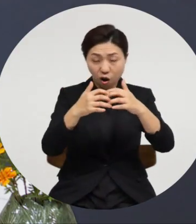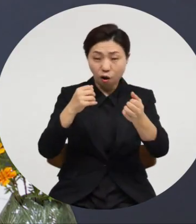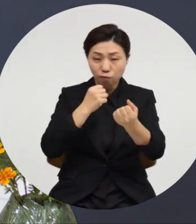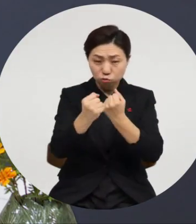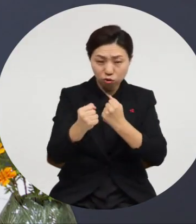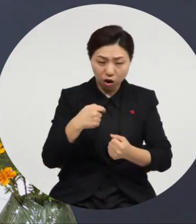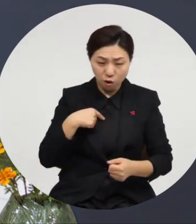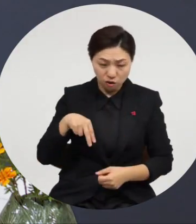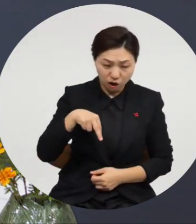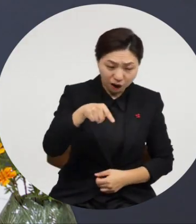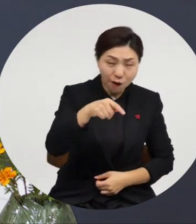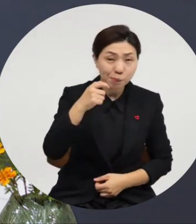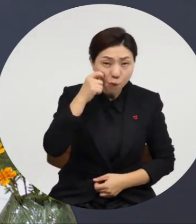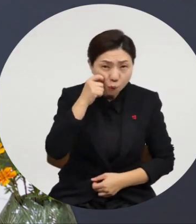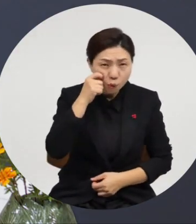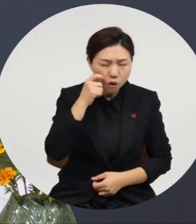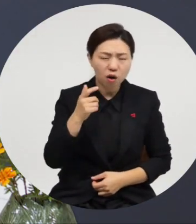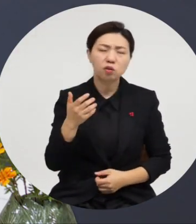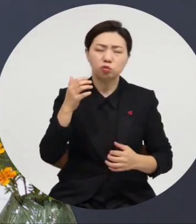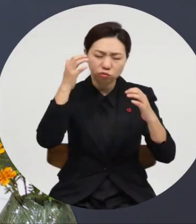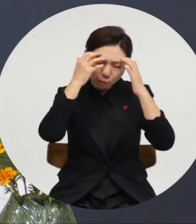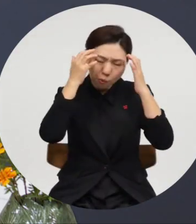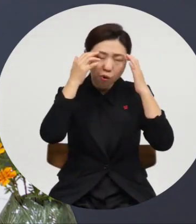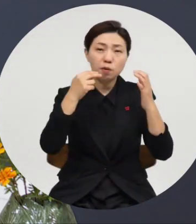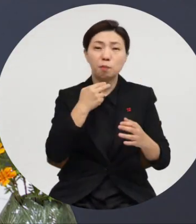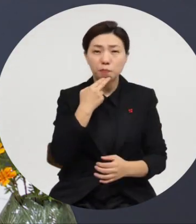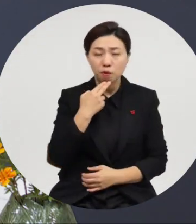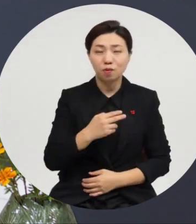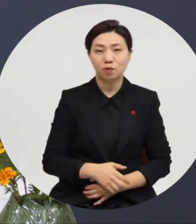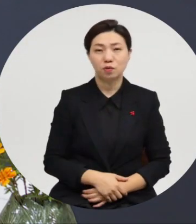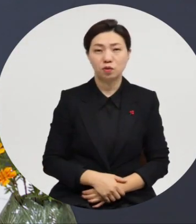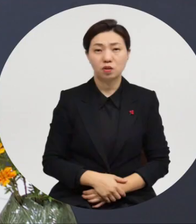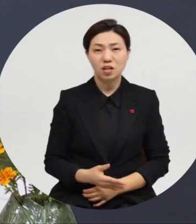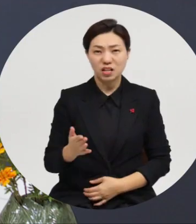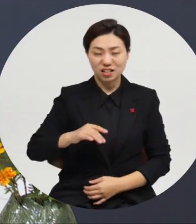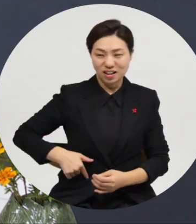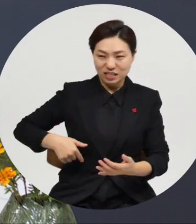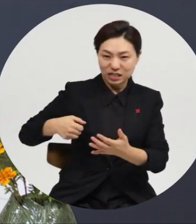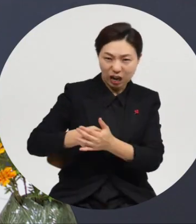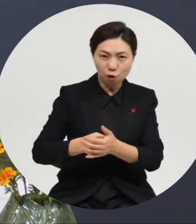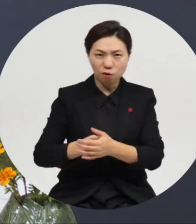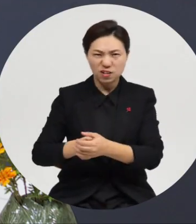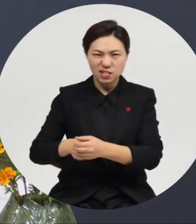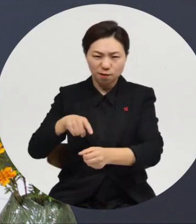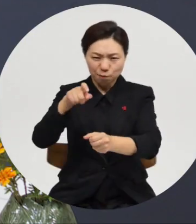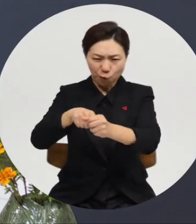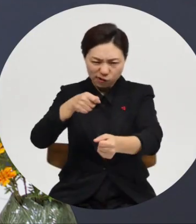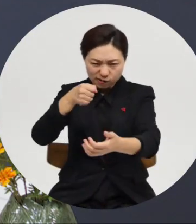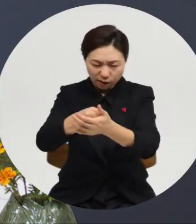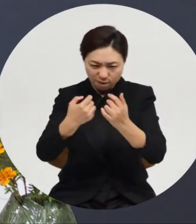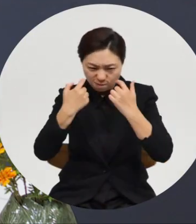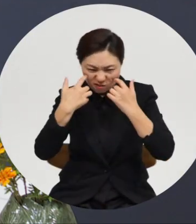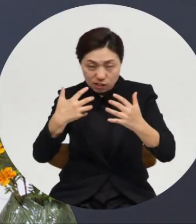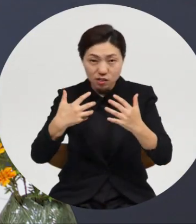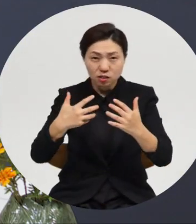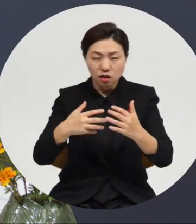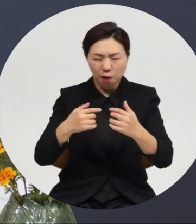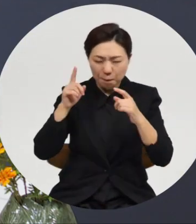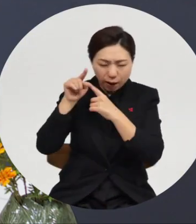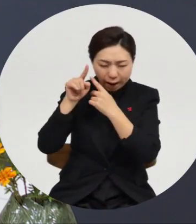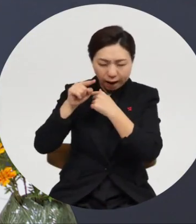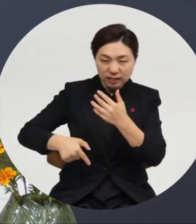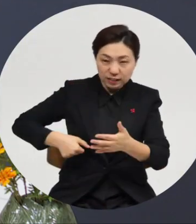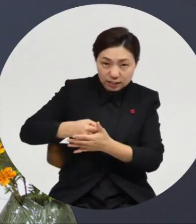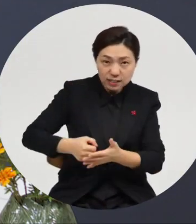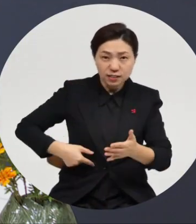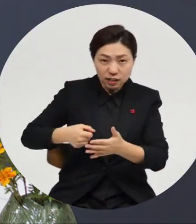전쟁이 나가지고 아예 못 간다 해도 괴로워하지 않는다, 이런 얘기예요. 그런데, 각오하고